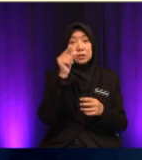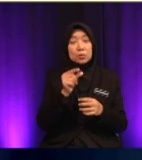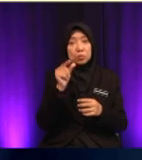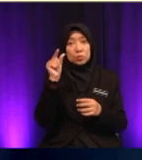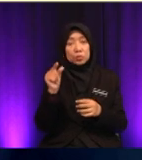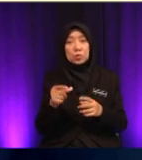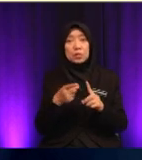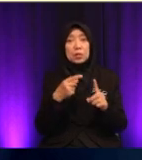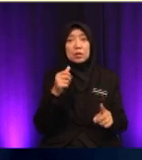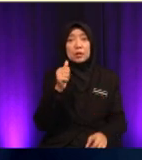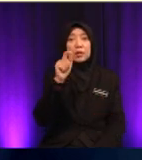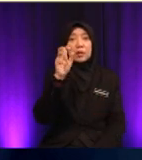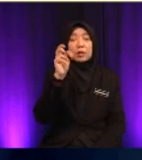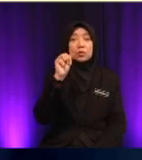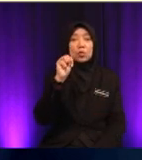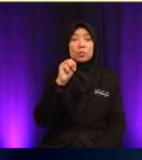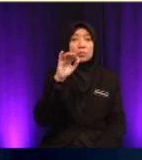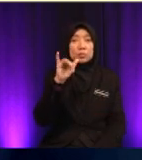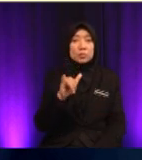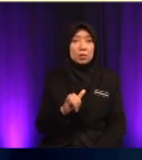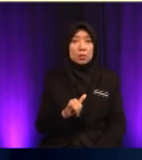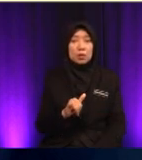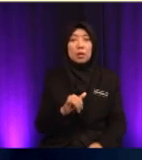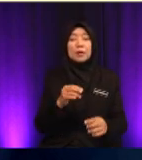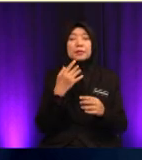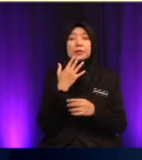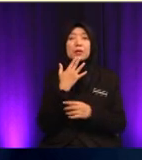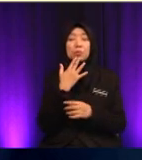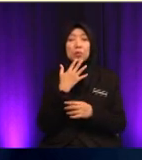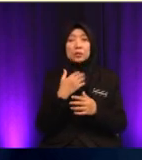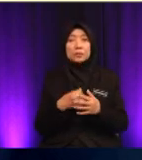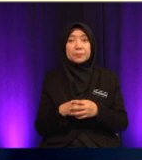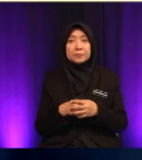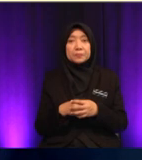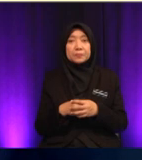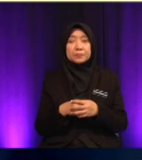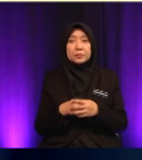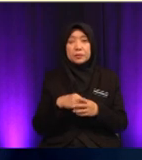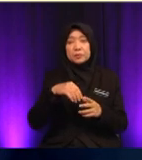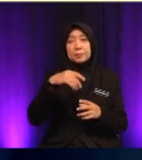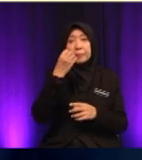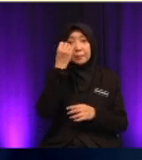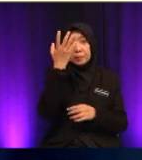atom yang terwujud yang merupakan koleksi garis-garis berwarna jadi begitu